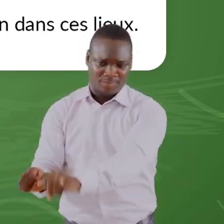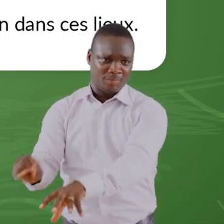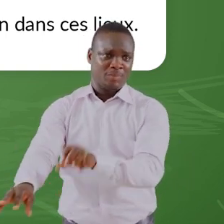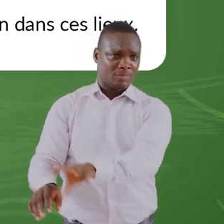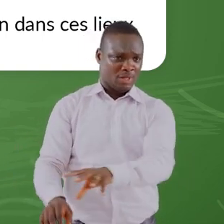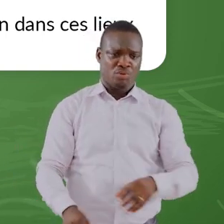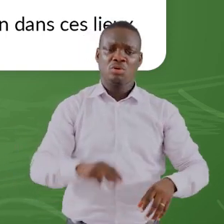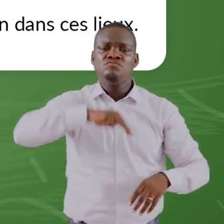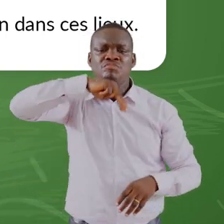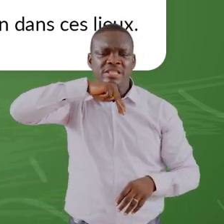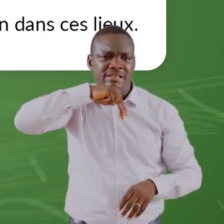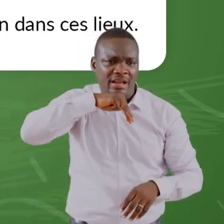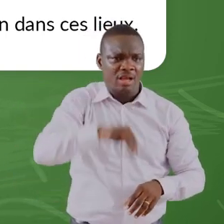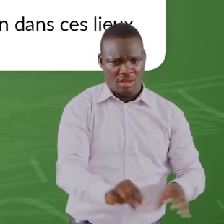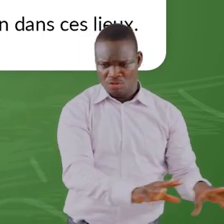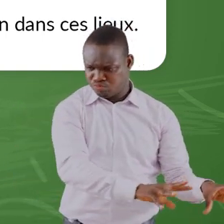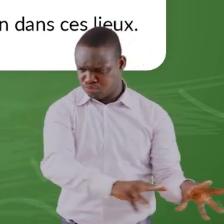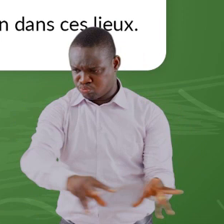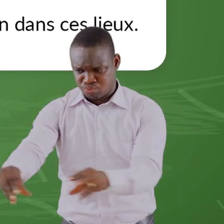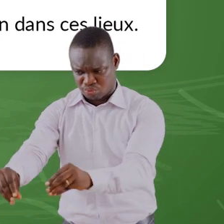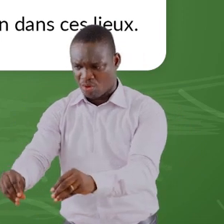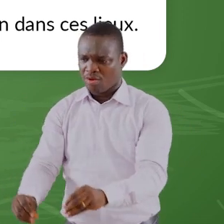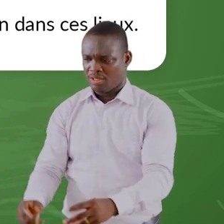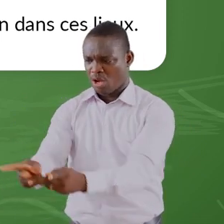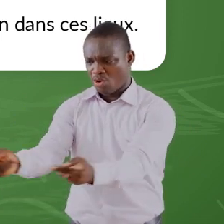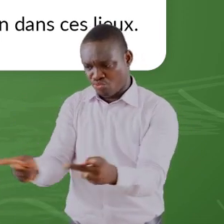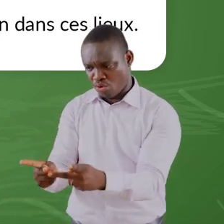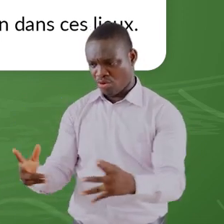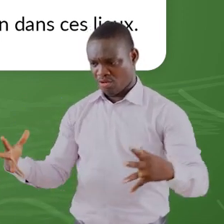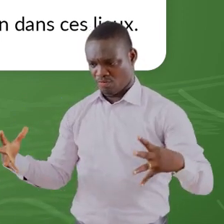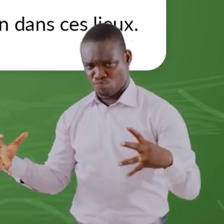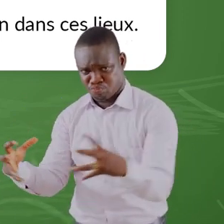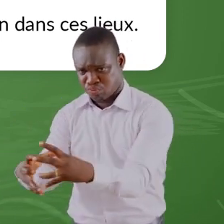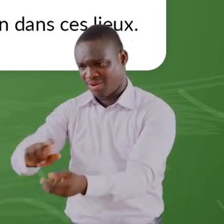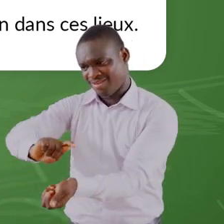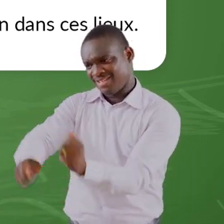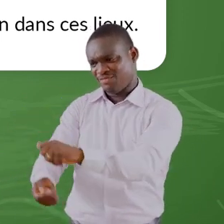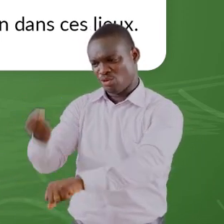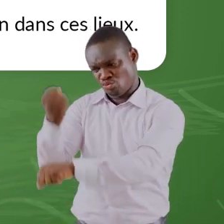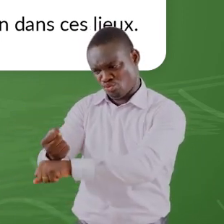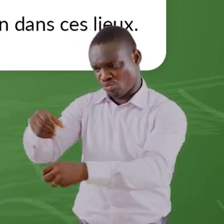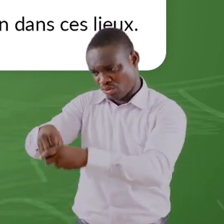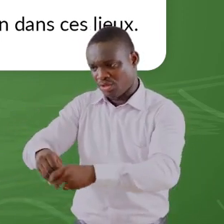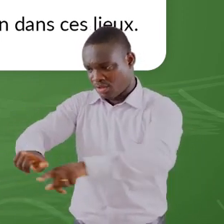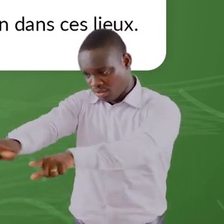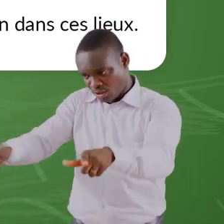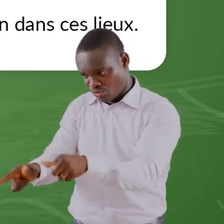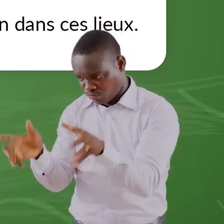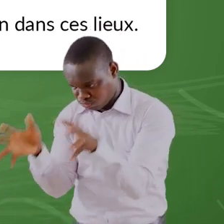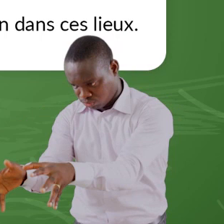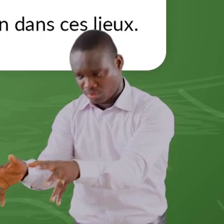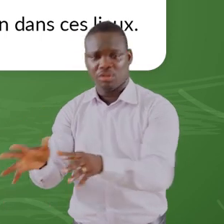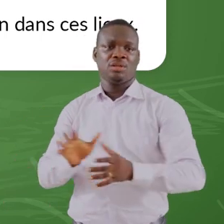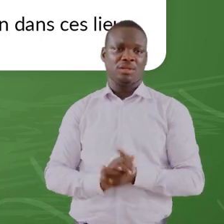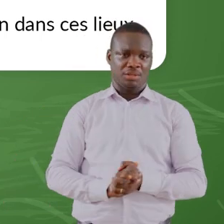la précipitation des minéraux et leur concentration ou encore